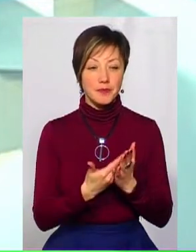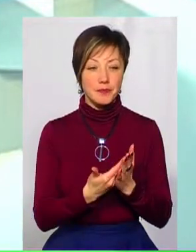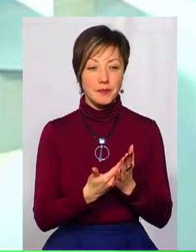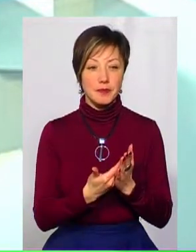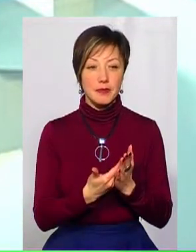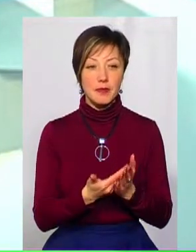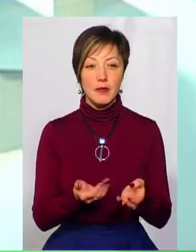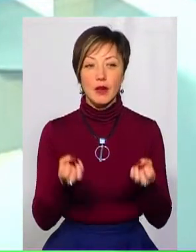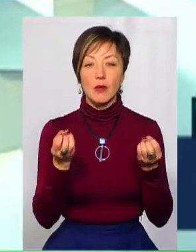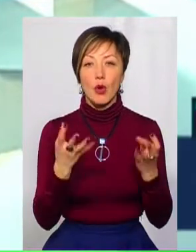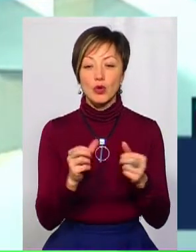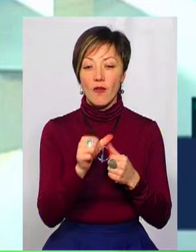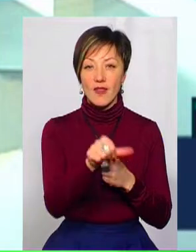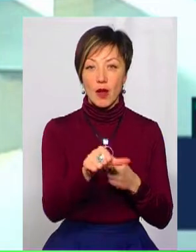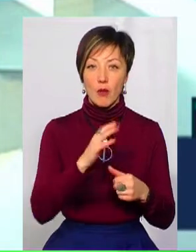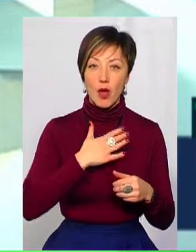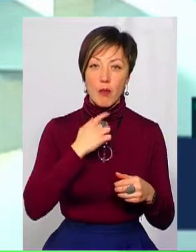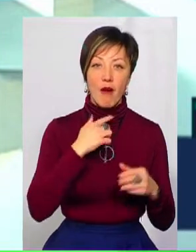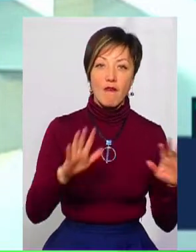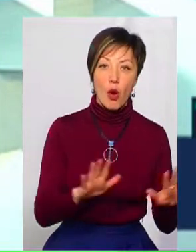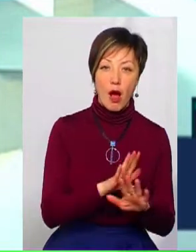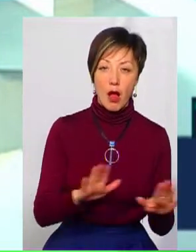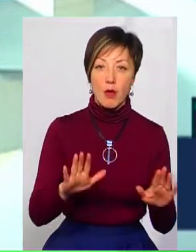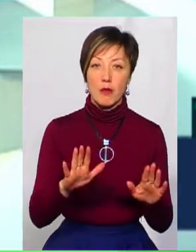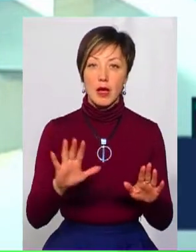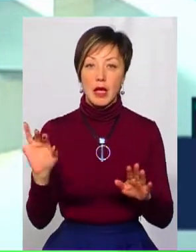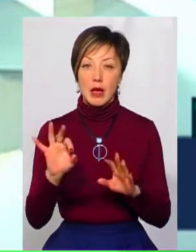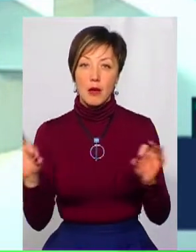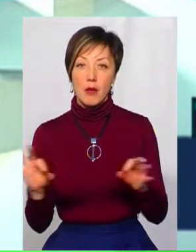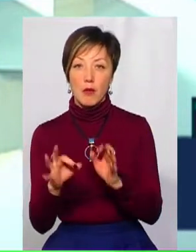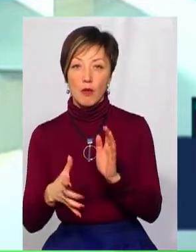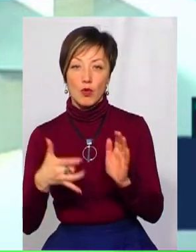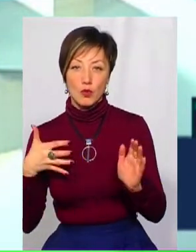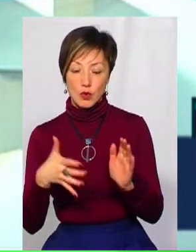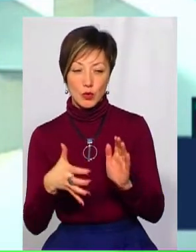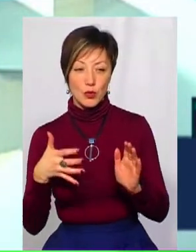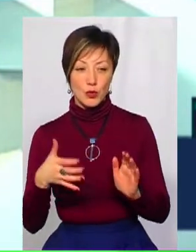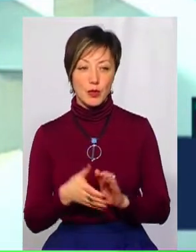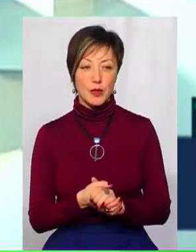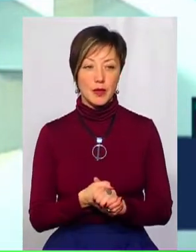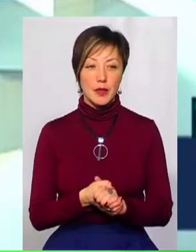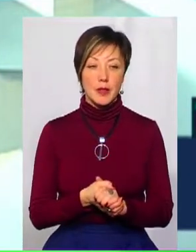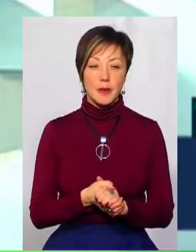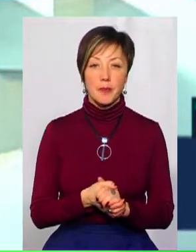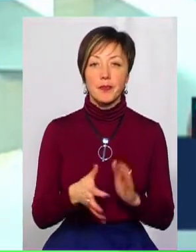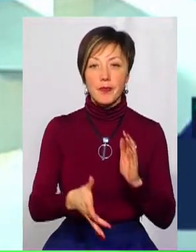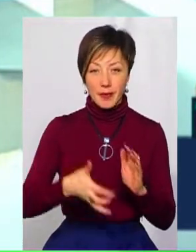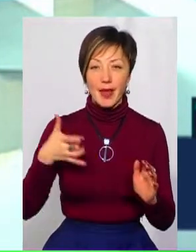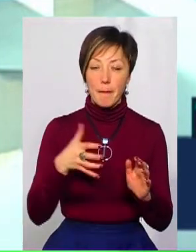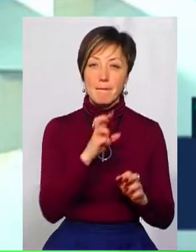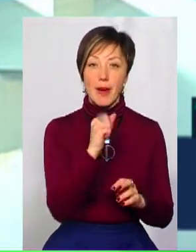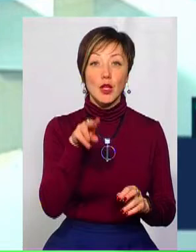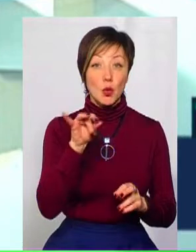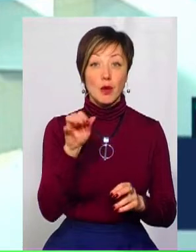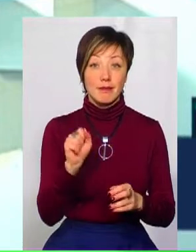не існує так званого просто якогось виокремлення між моїм вокалом і виокремлення між інструментом просто. Немає нічого, щоб виступало на перший